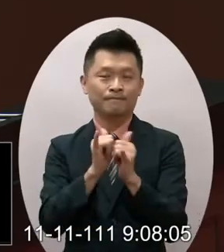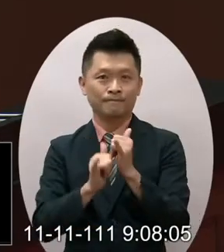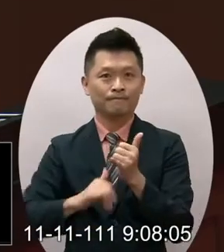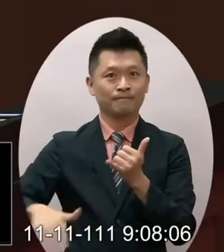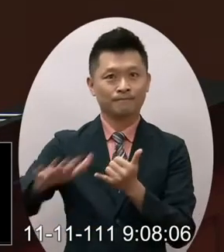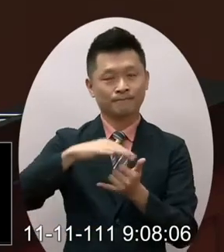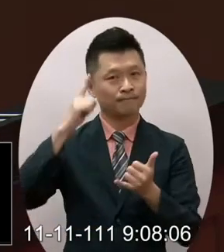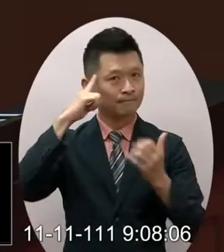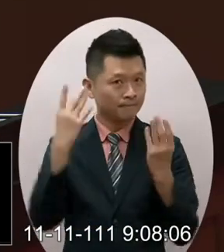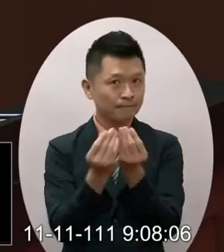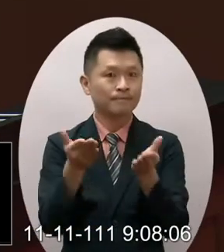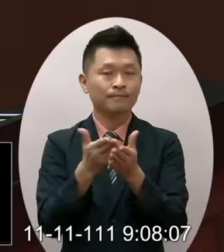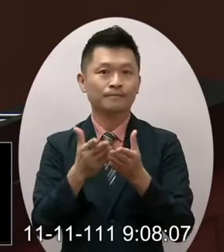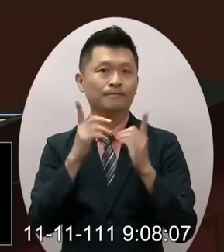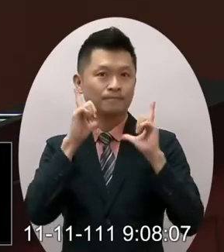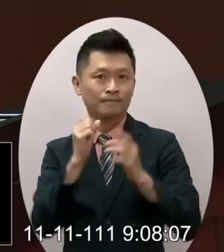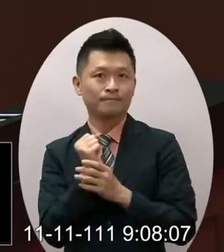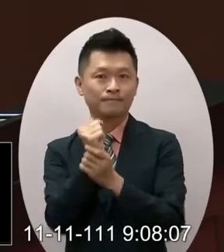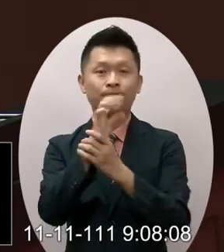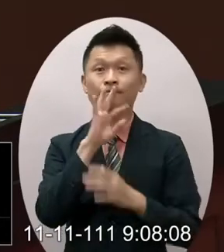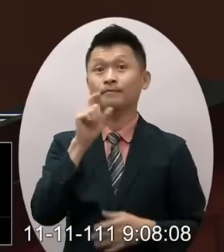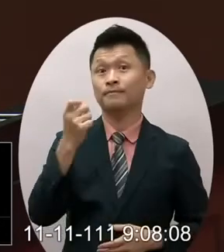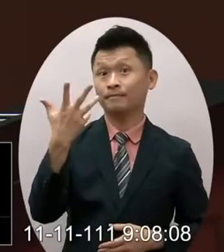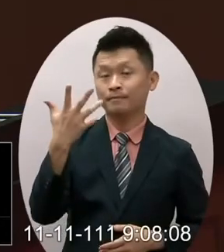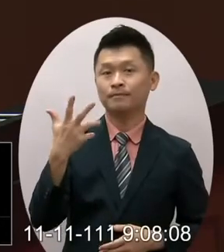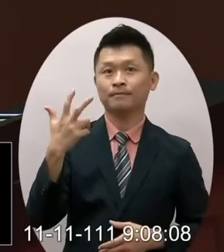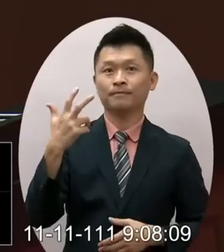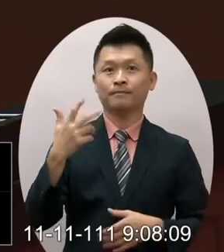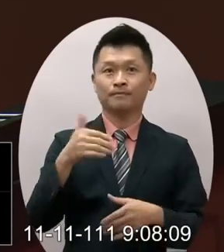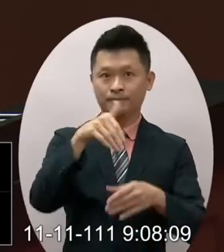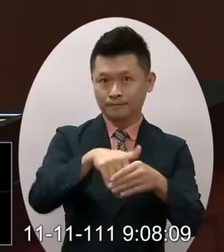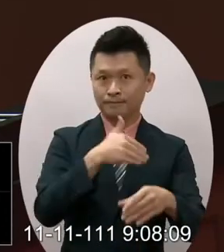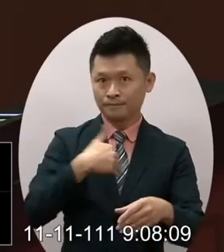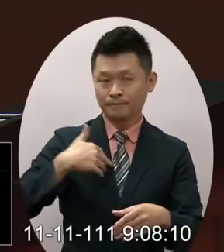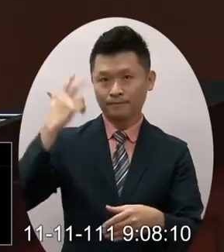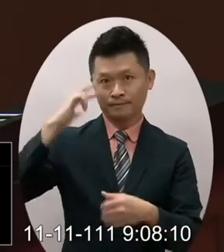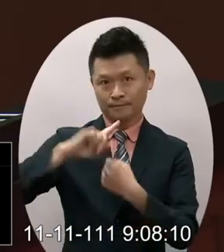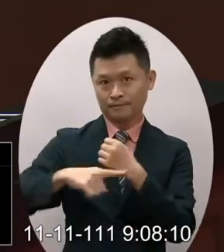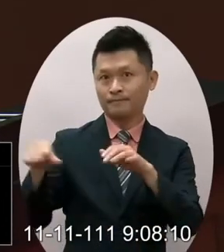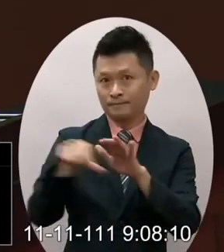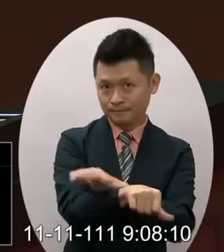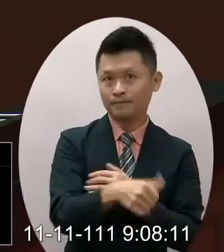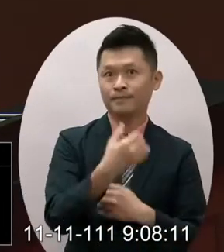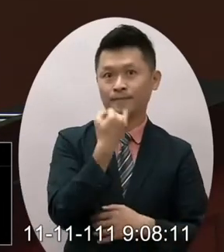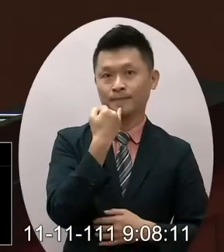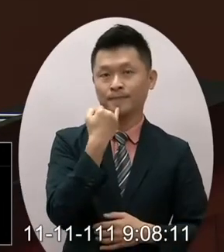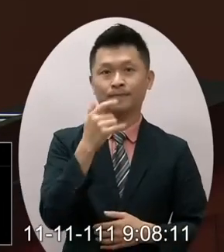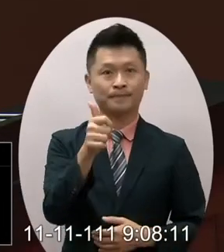共同站出来支持18岁公民权入宪。拜托大家，谢谢各位。